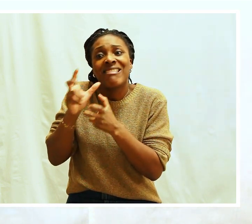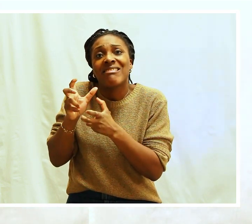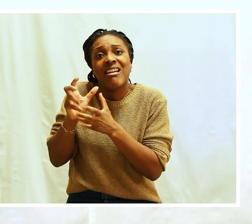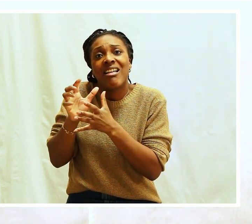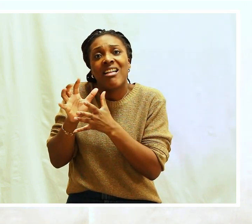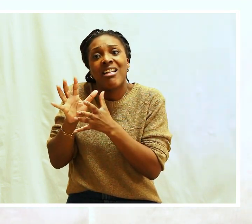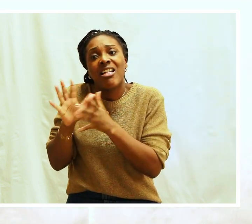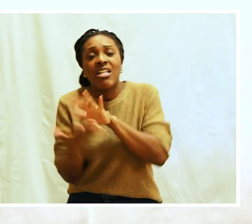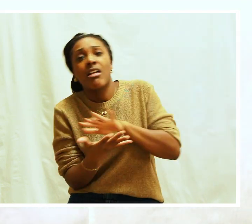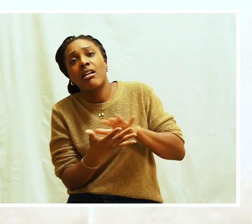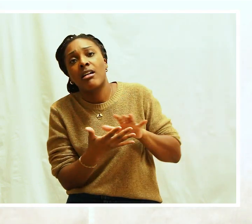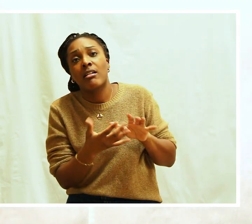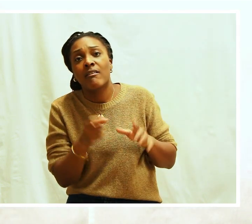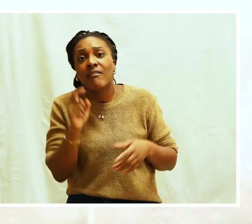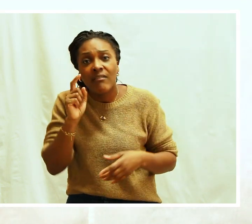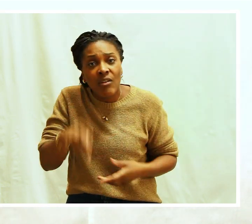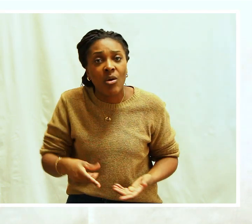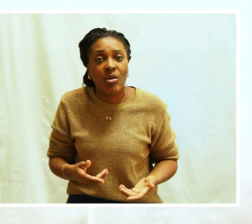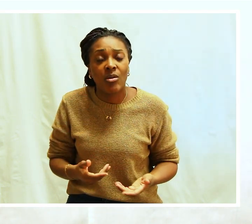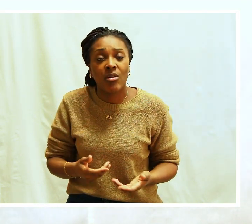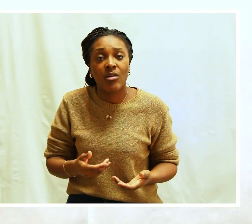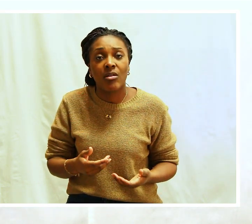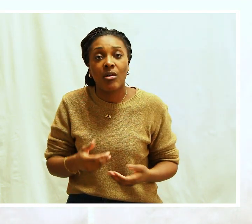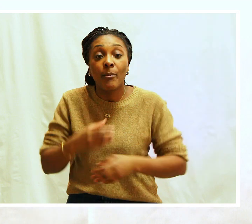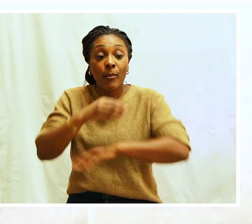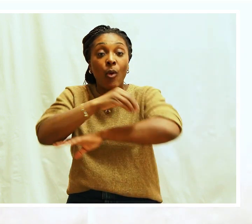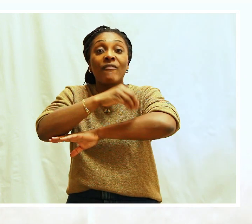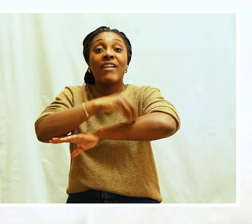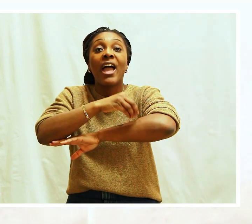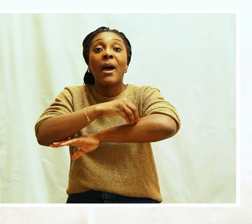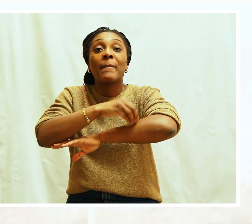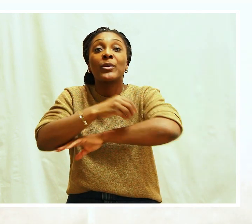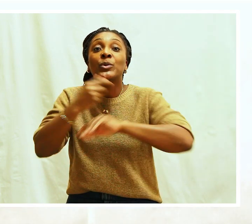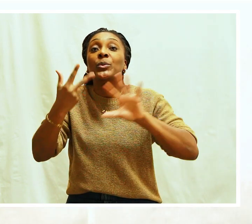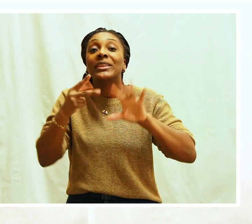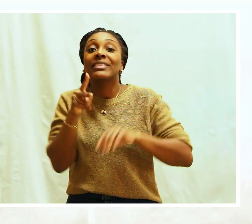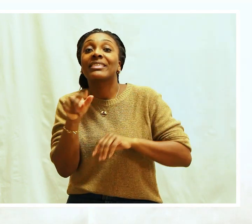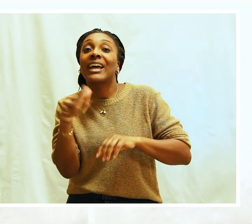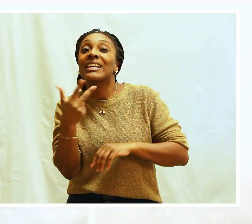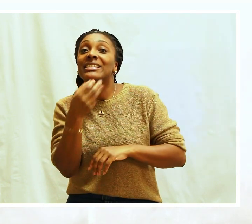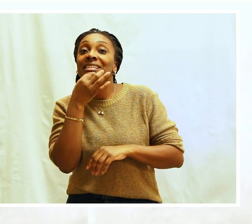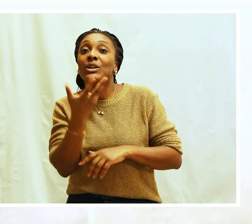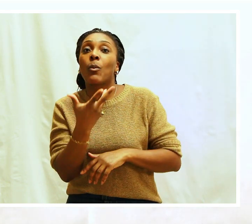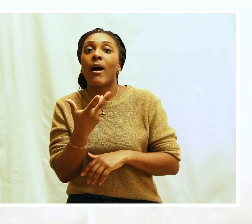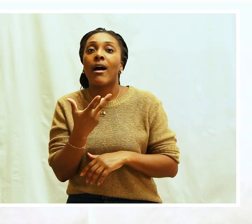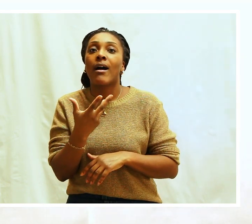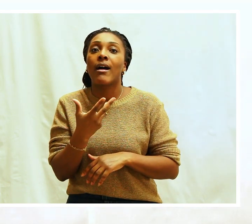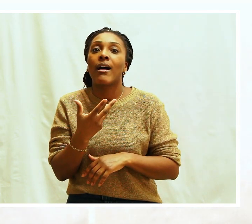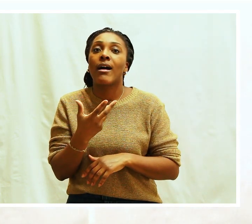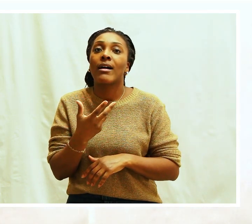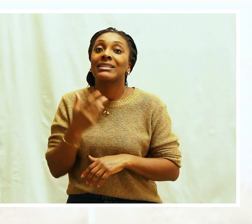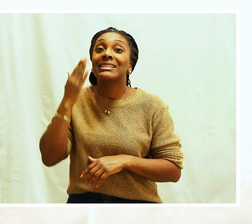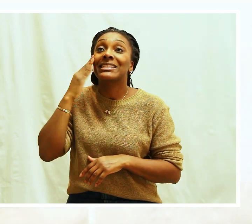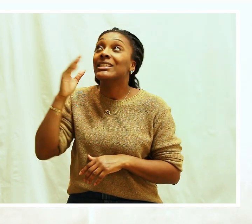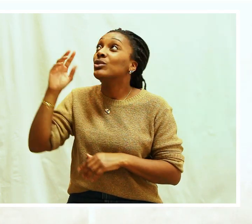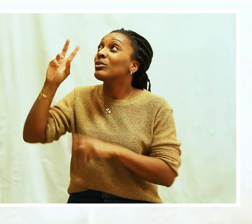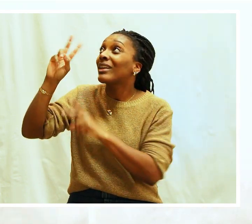là. Mais c'est ce que nous dit la parole de Dieu. Proverbe 8.13 nous dit, la crainte de l'Éternel, c'est la haine du